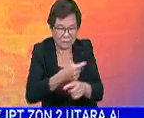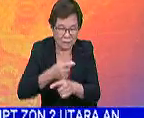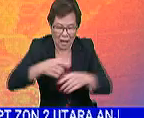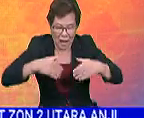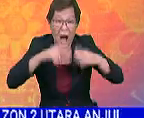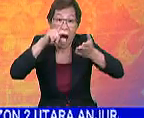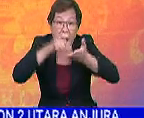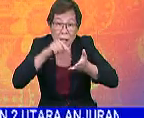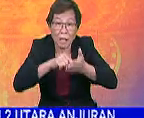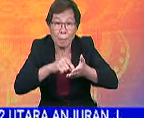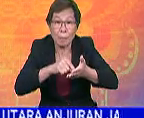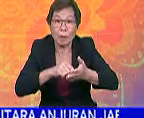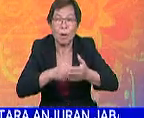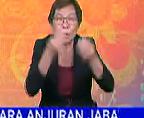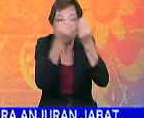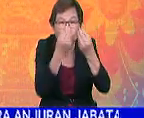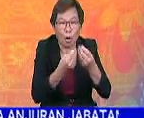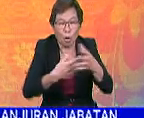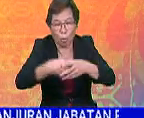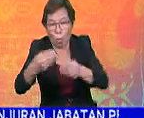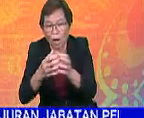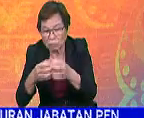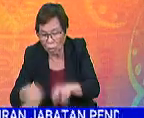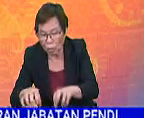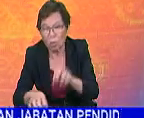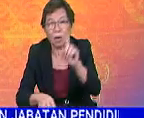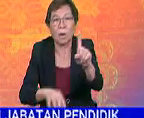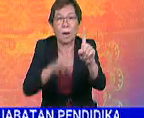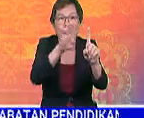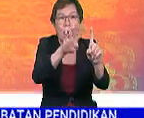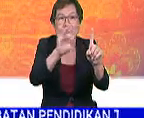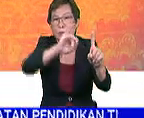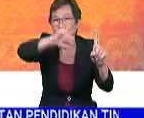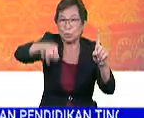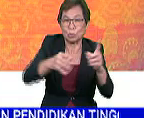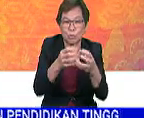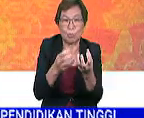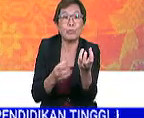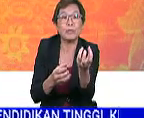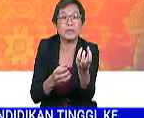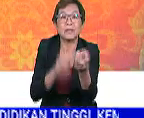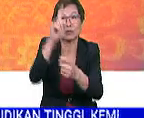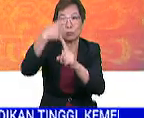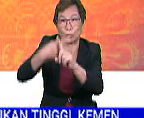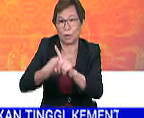beroperasi dengan anggaran pengeluaran telur ayam lebih 148 juta biji